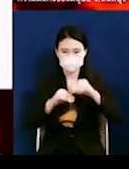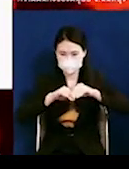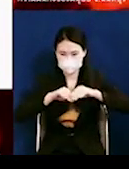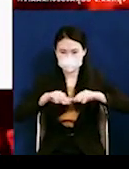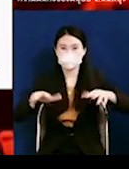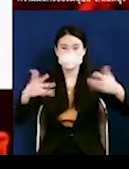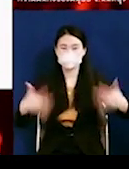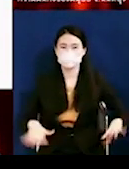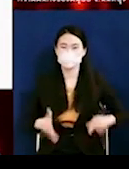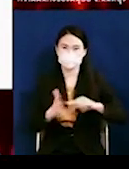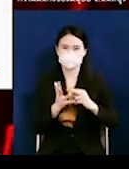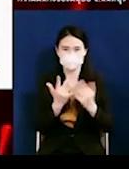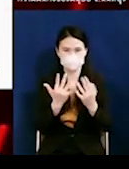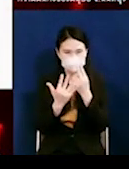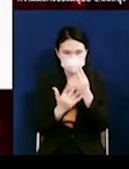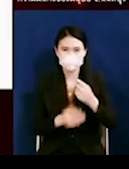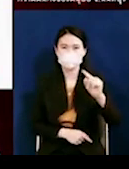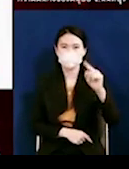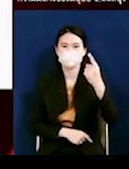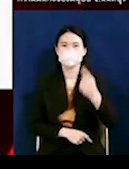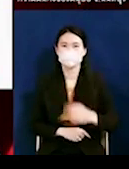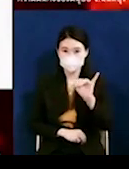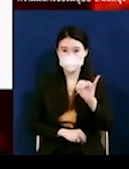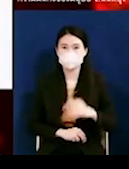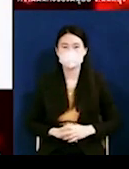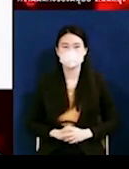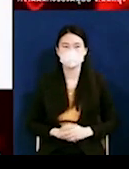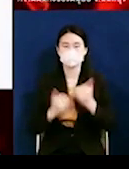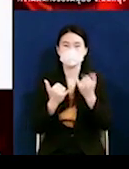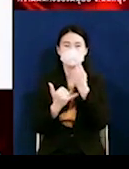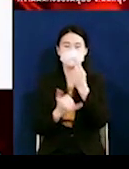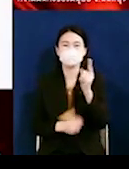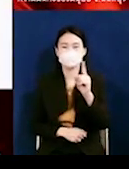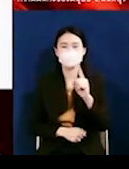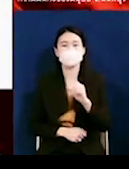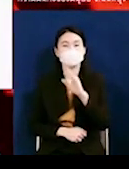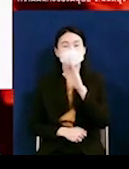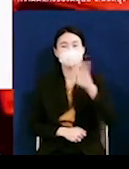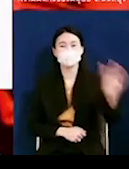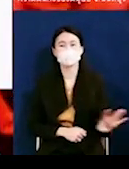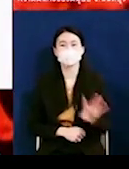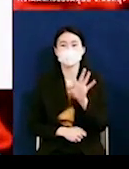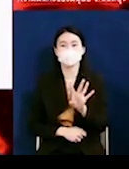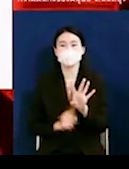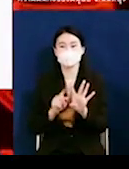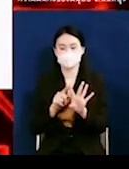ป็นคนละเรื่องละราวนั้นเดี๋ยวต้องมาว่ากันใหม่ต้องมาว่าสูตรกันใหม่นะครับวันนี้ก็จะบอกว่าลายที่เราเคยแจ้งไปว่